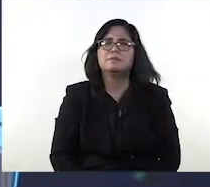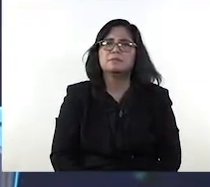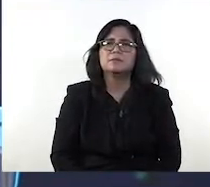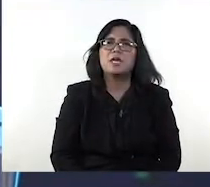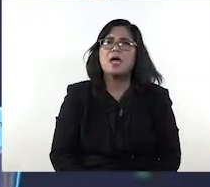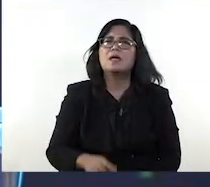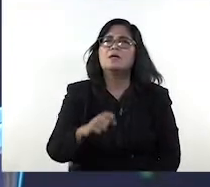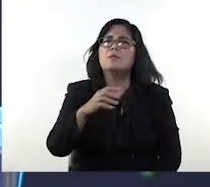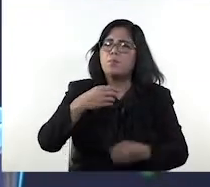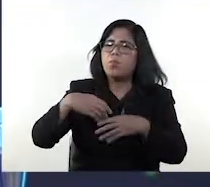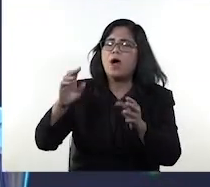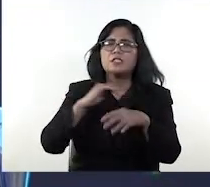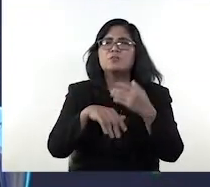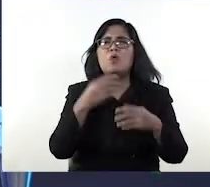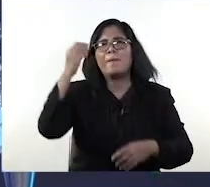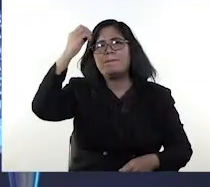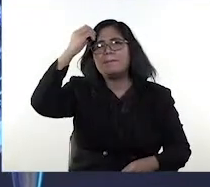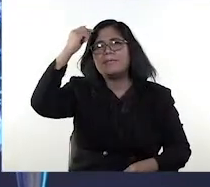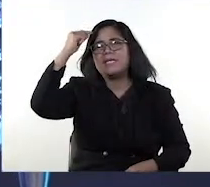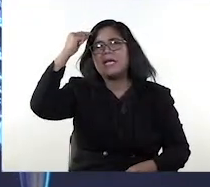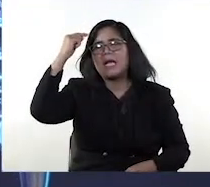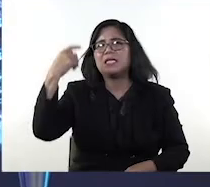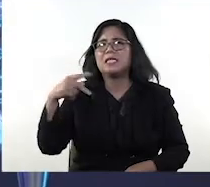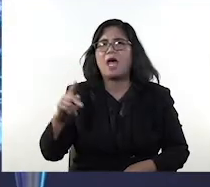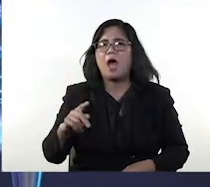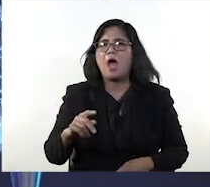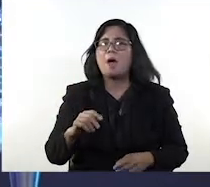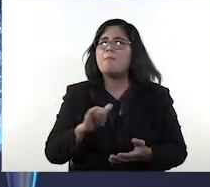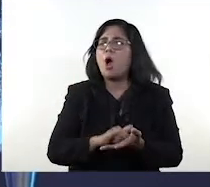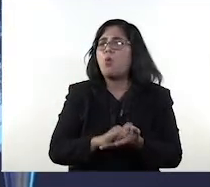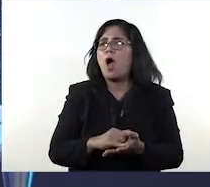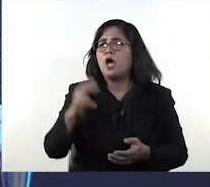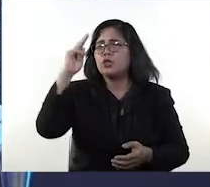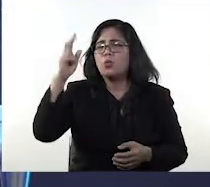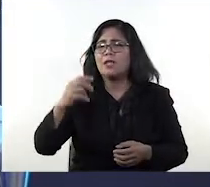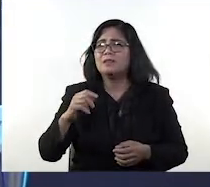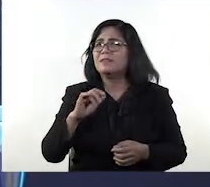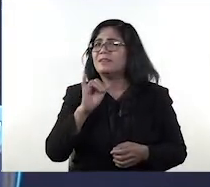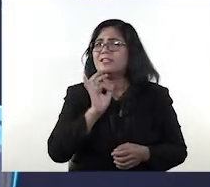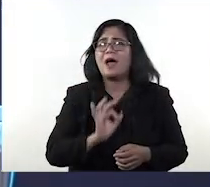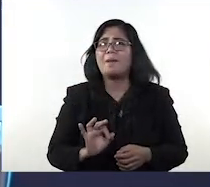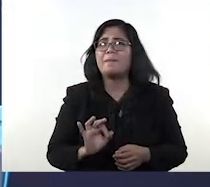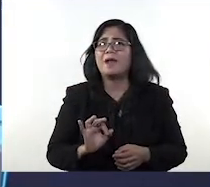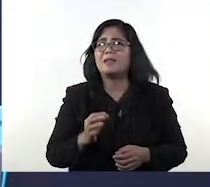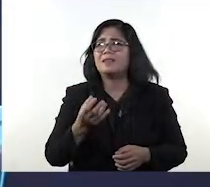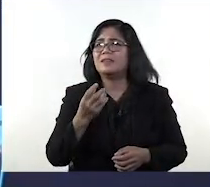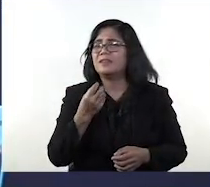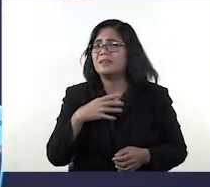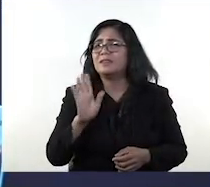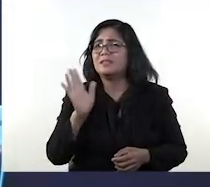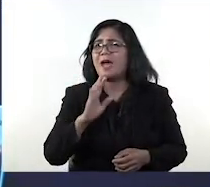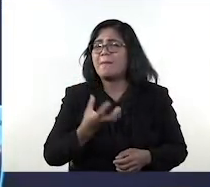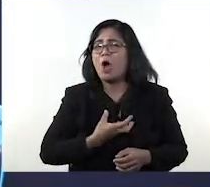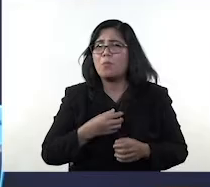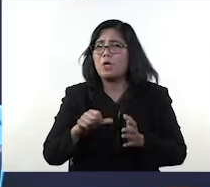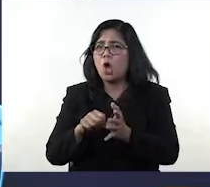pikiran jahat terus darah Hai buat Yesus engkau begitu berarti Hai Describe